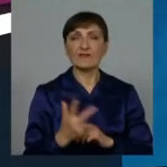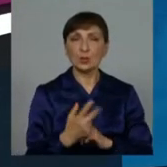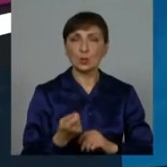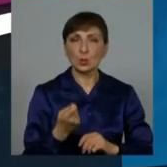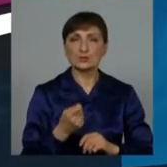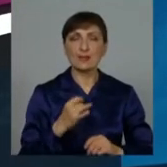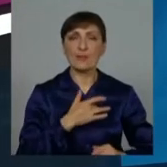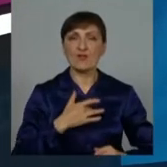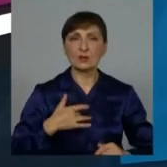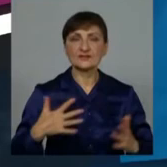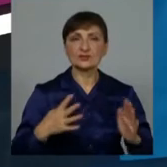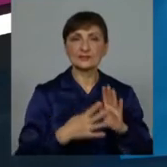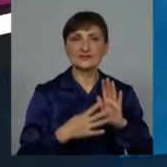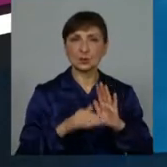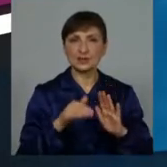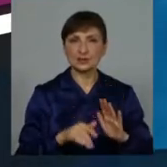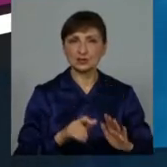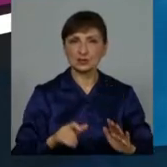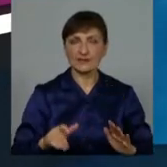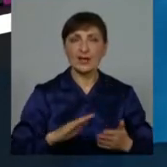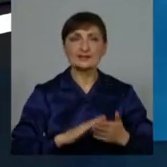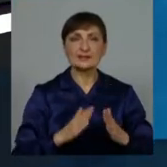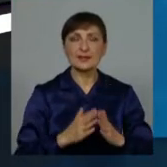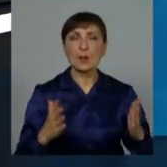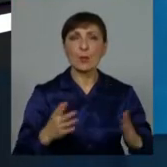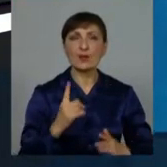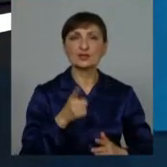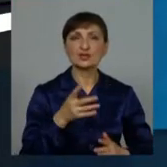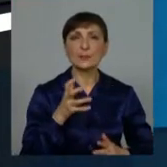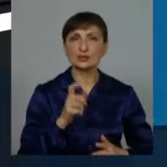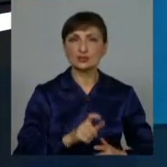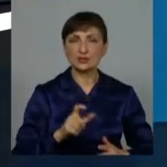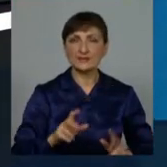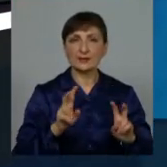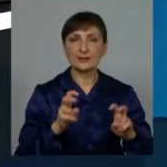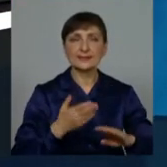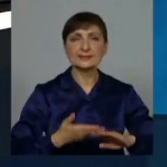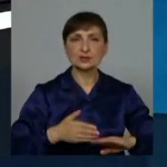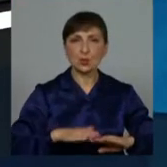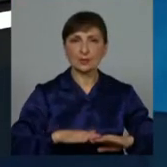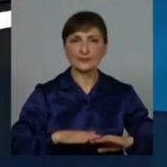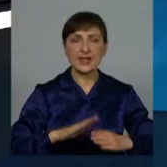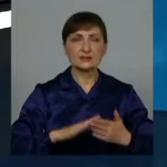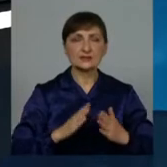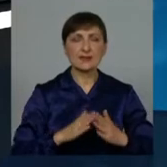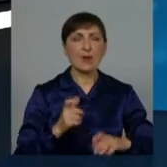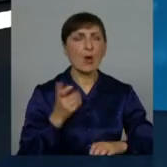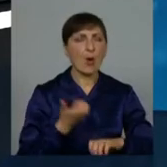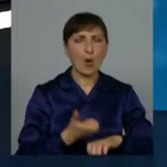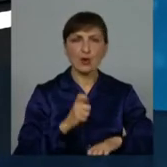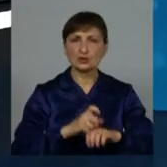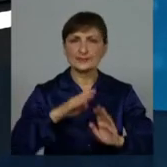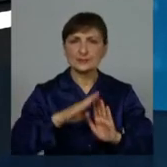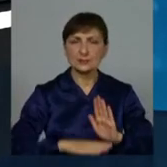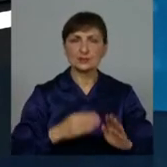свыше 90 тысяч казахстанцев. Состояние более 1500 оценивается как тяжелое. В состоянии крайней степени